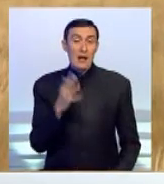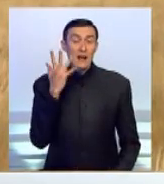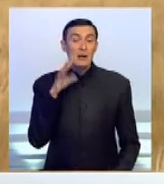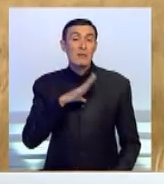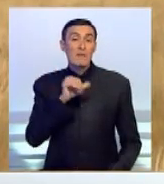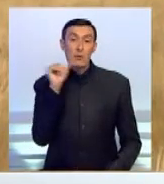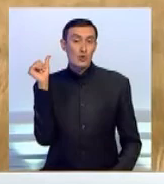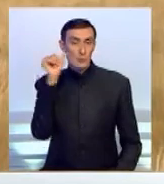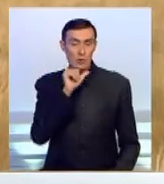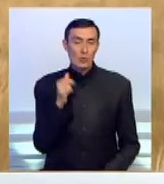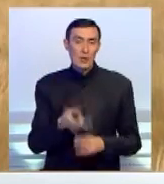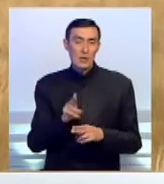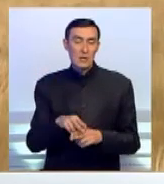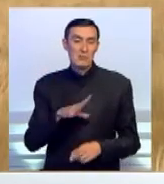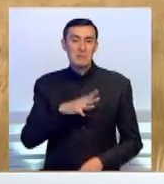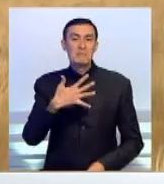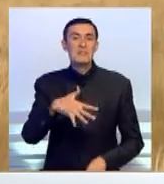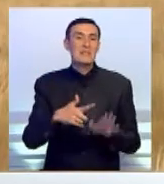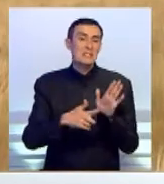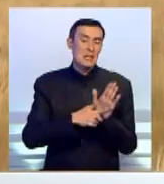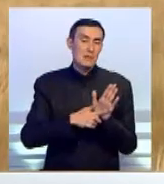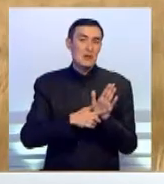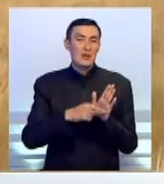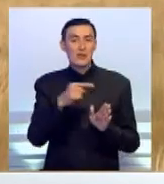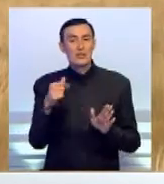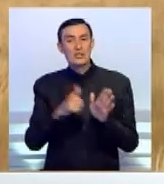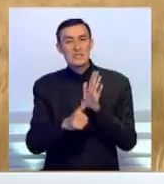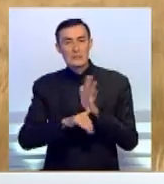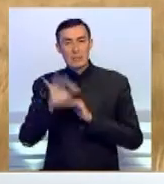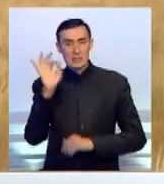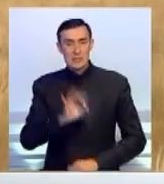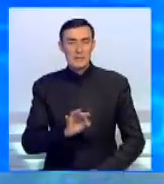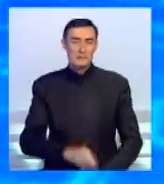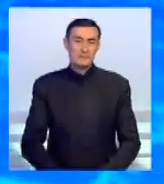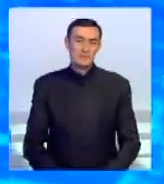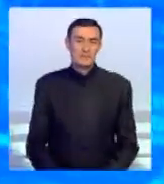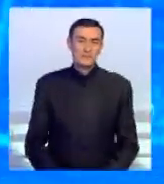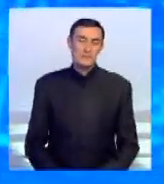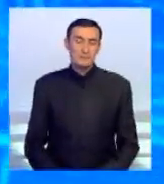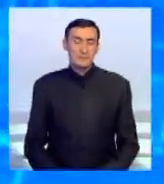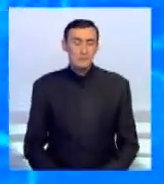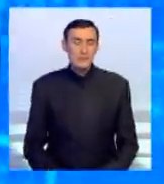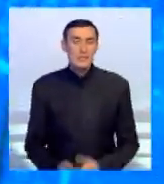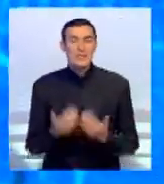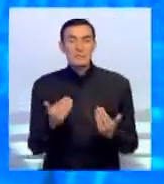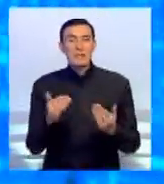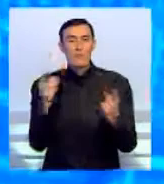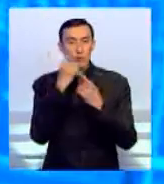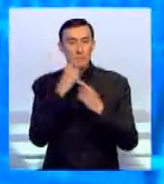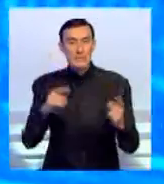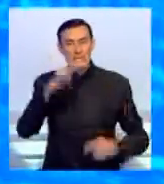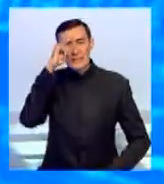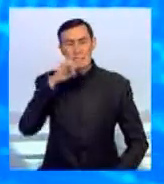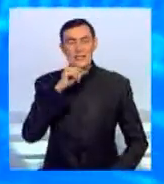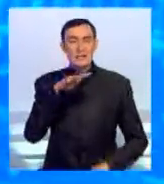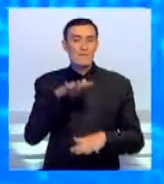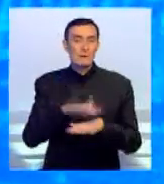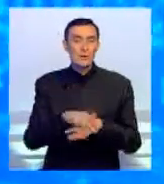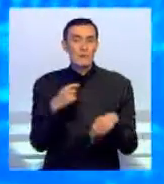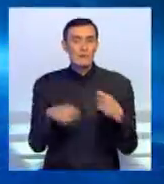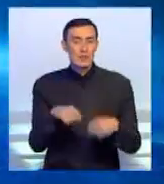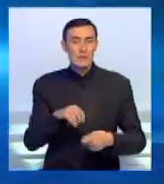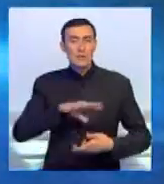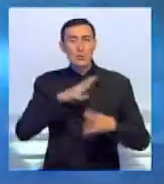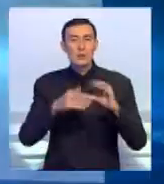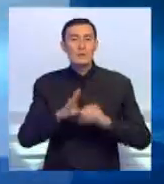прошлом году этот показатель составлял 57-60%. Далее информация с казахстанской фондовой биржи.